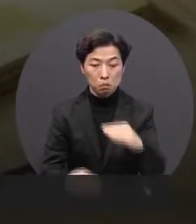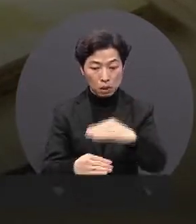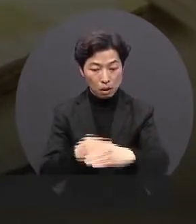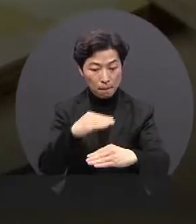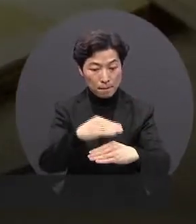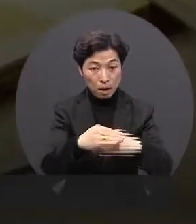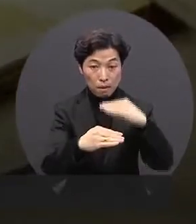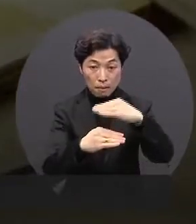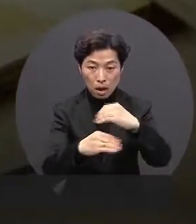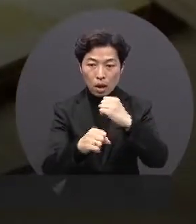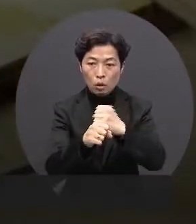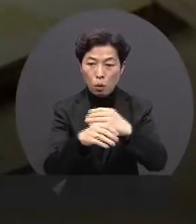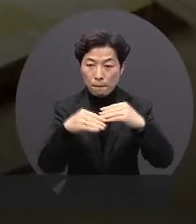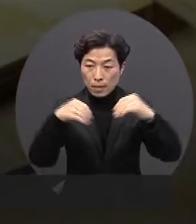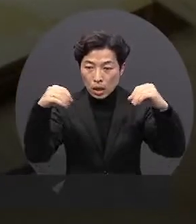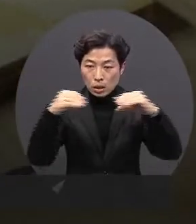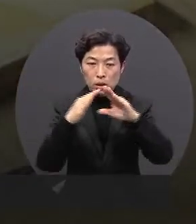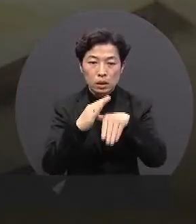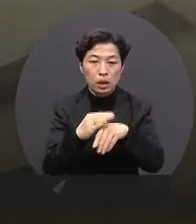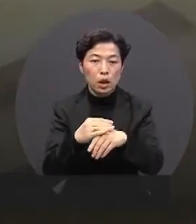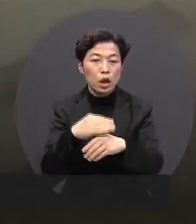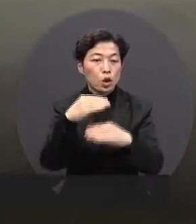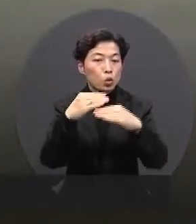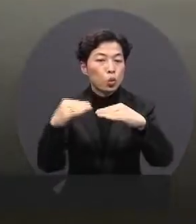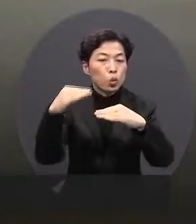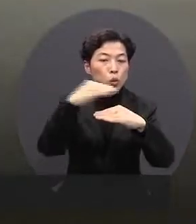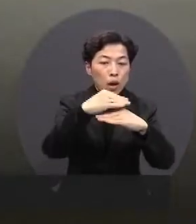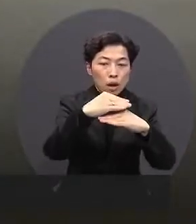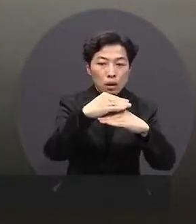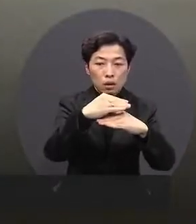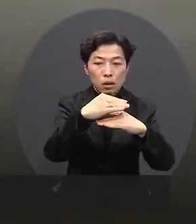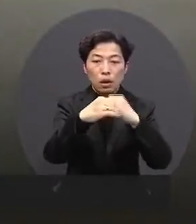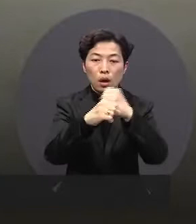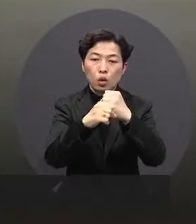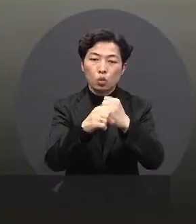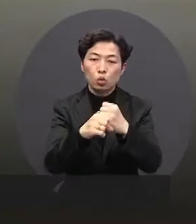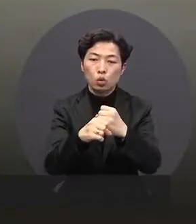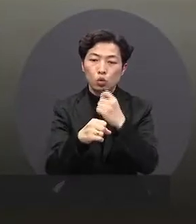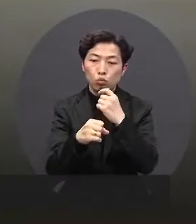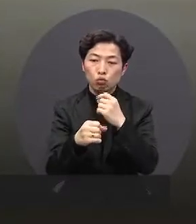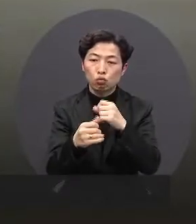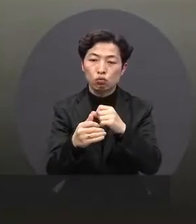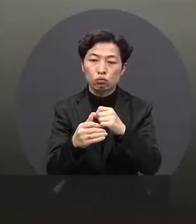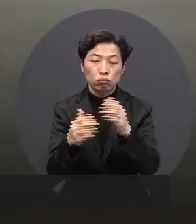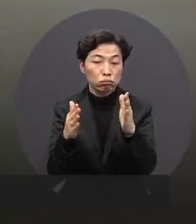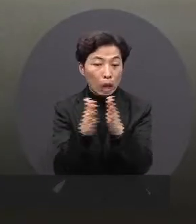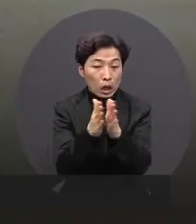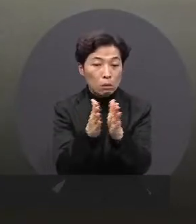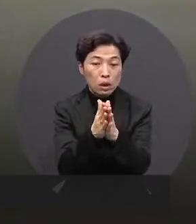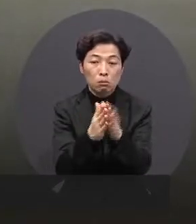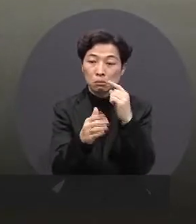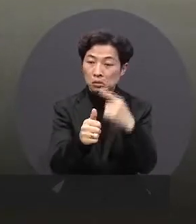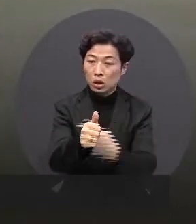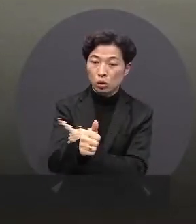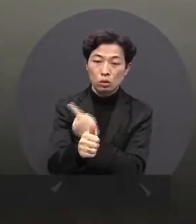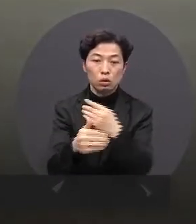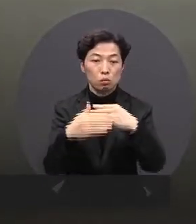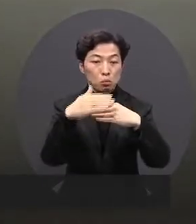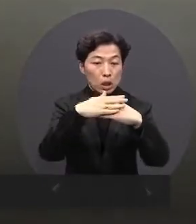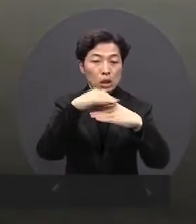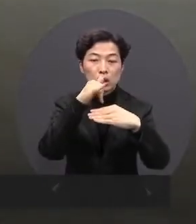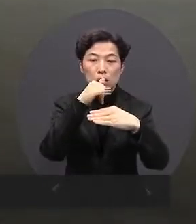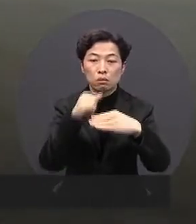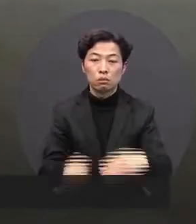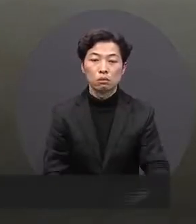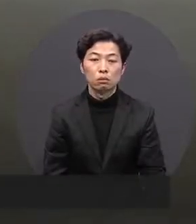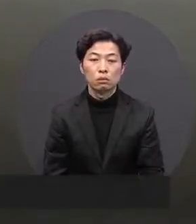정도의 건조가 살짝 된 상태에서 두 번째 겹이 올라가야지 이게 접착제 없이 자연스럽게 붙게 돼요. 중간중간에 기름을